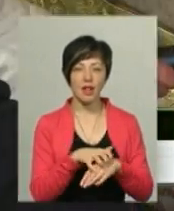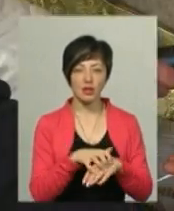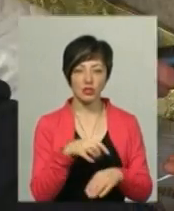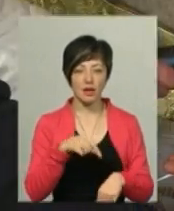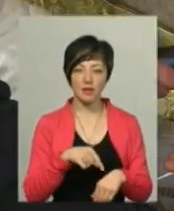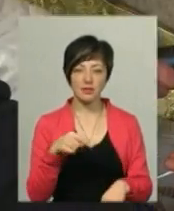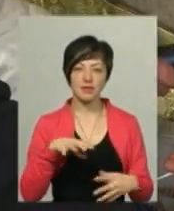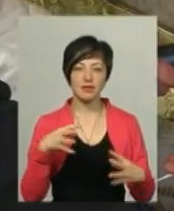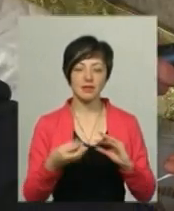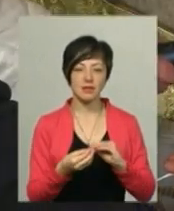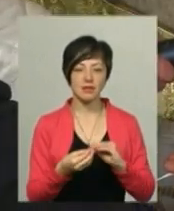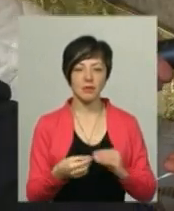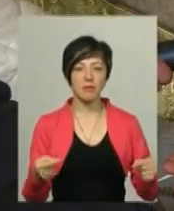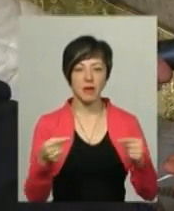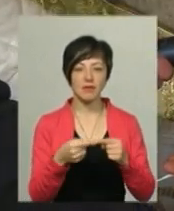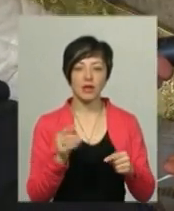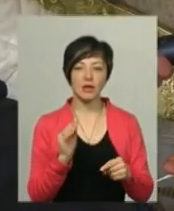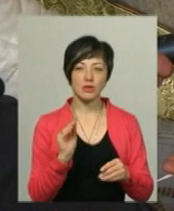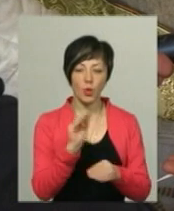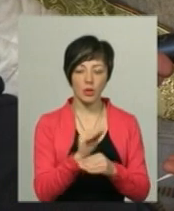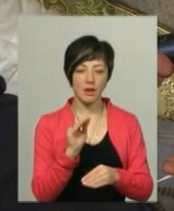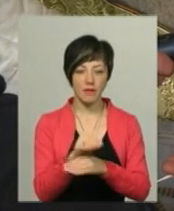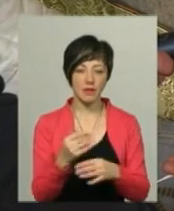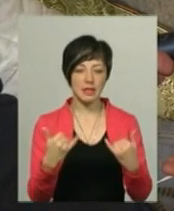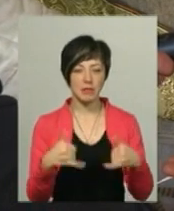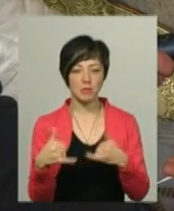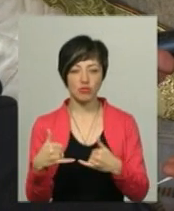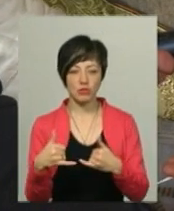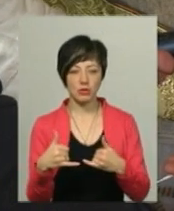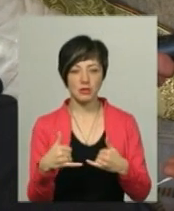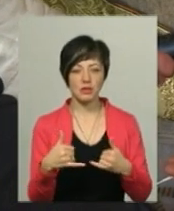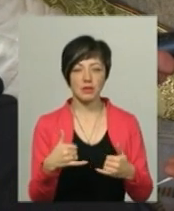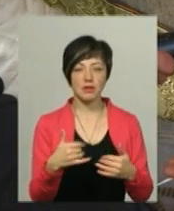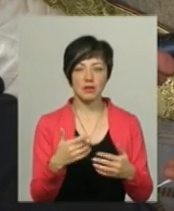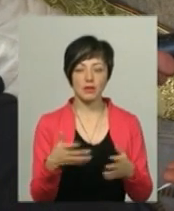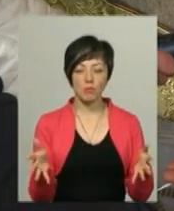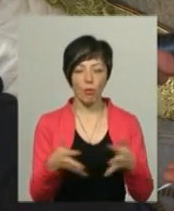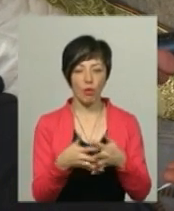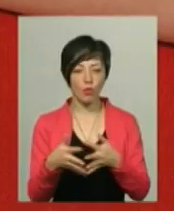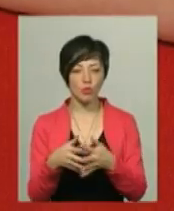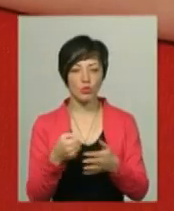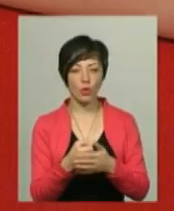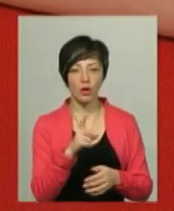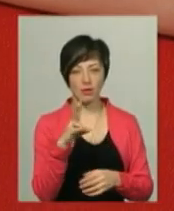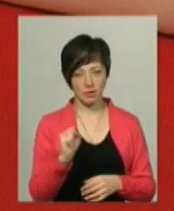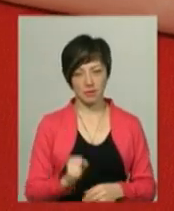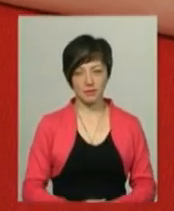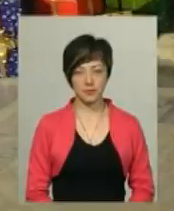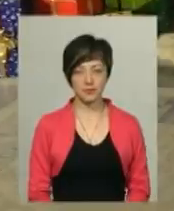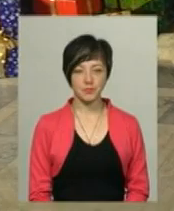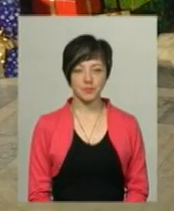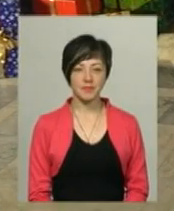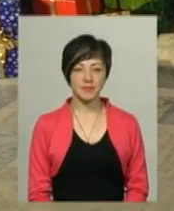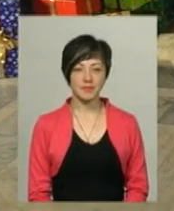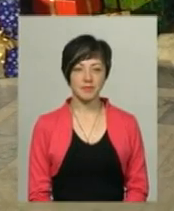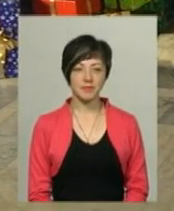реакції – це вже наслідки певних додавань хімічних сполук до хни. Світлана Поробок, Олександр